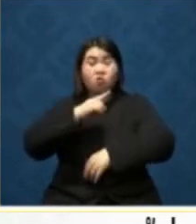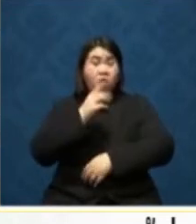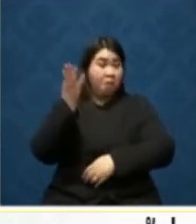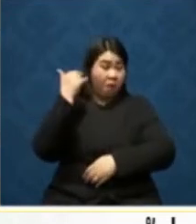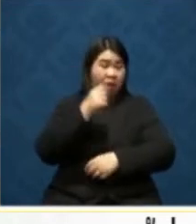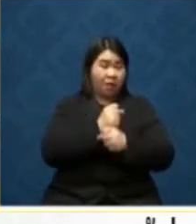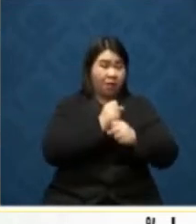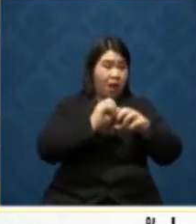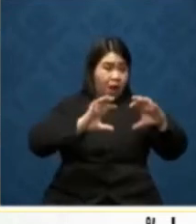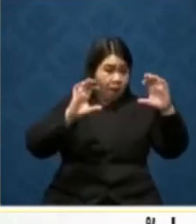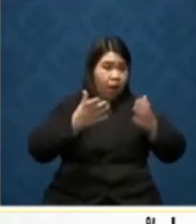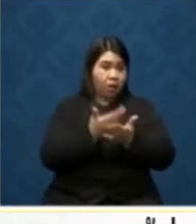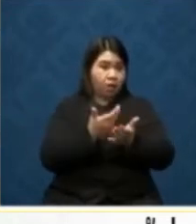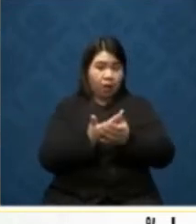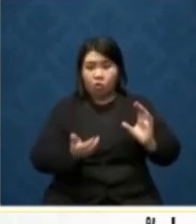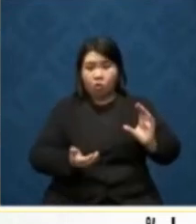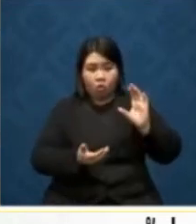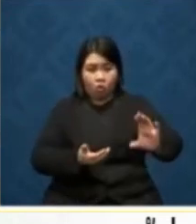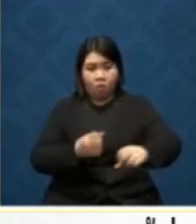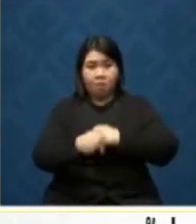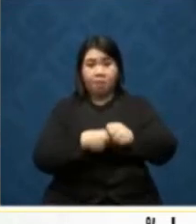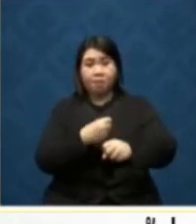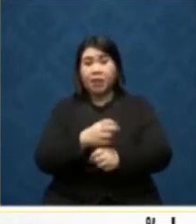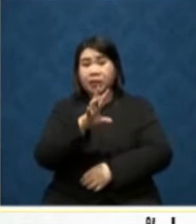คกร 1ทางการบริaringan นี้